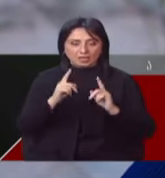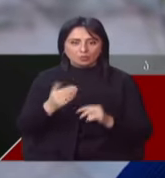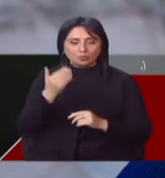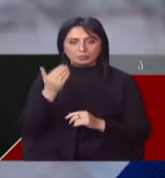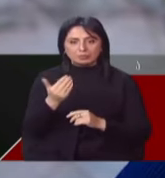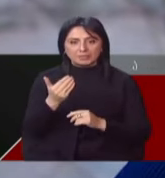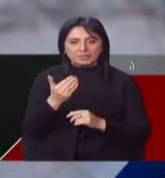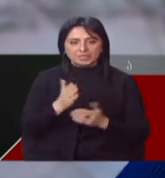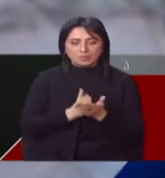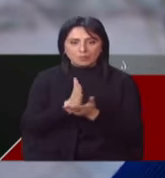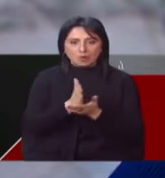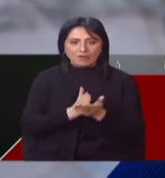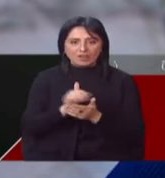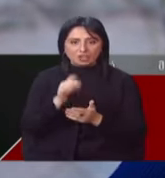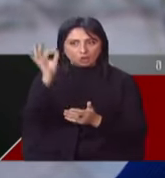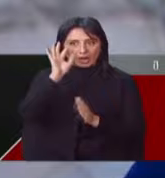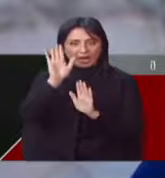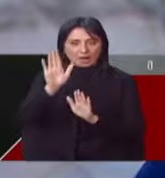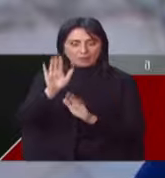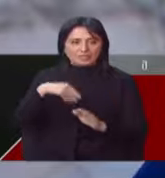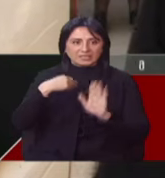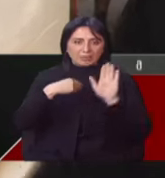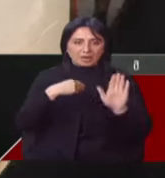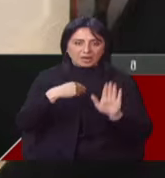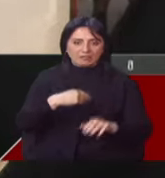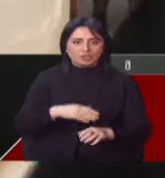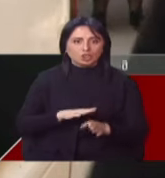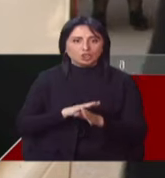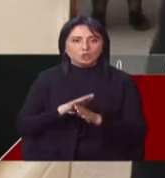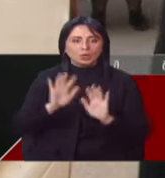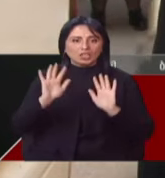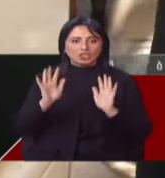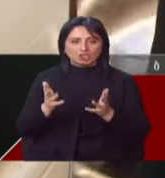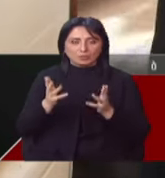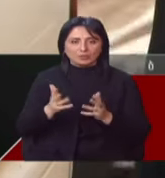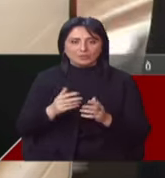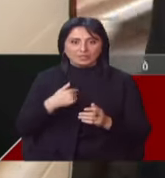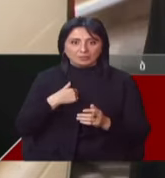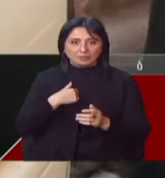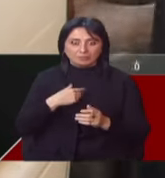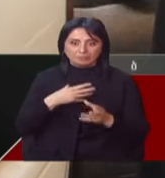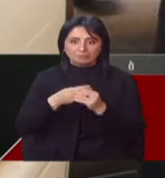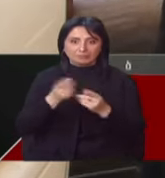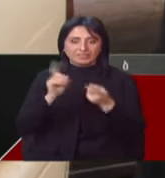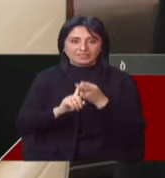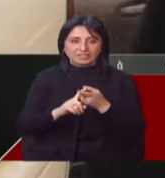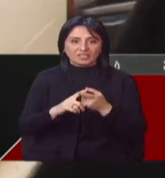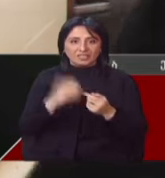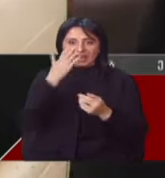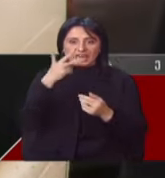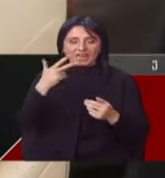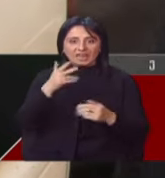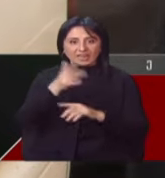მისი მოღვაწეობა როგორც გერმანიაში, საფრანგეთში. სრულიად შემთხვევით მომიწია მასთან ურთიერთობა, ერთ-ერთ